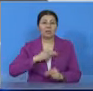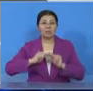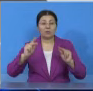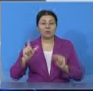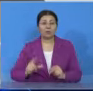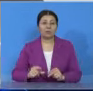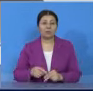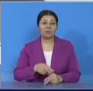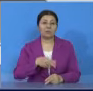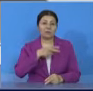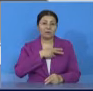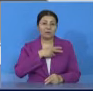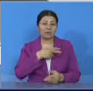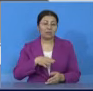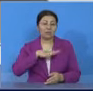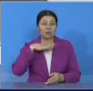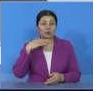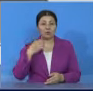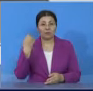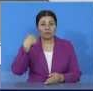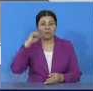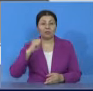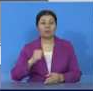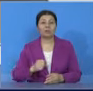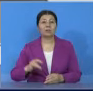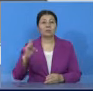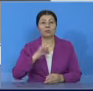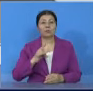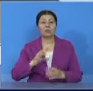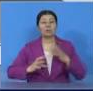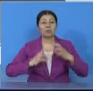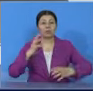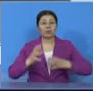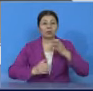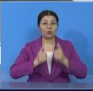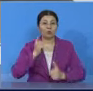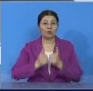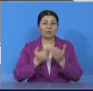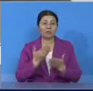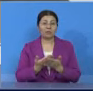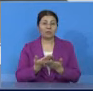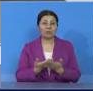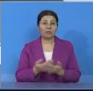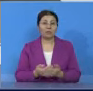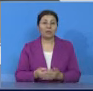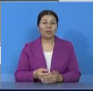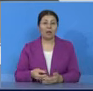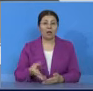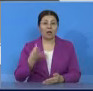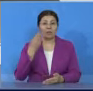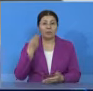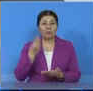являются лауреатами различных международных республиканских конкурсов. Вот недавно буквально у нас в Алмате тоже